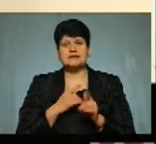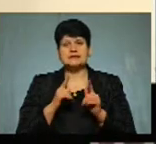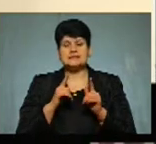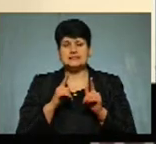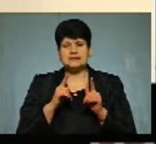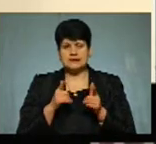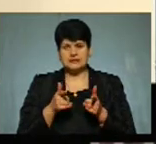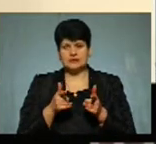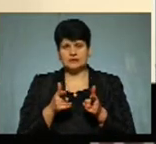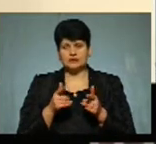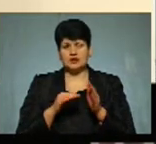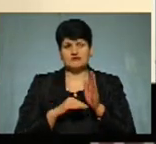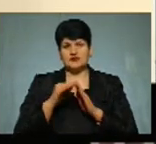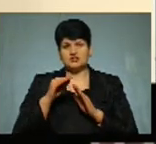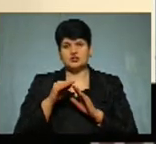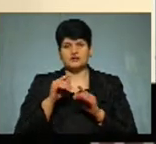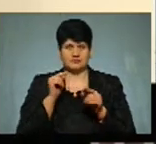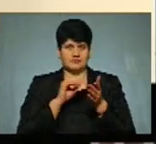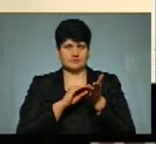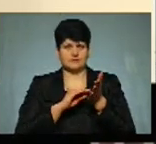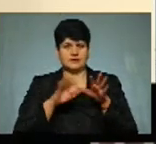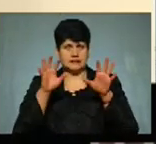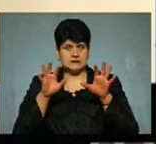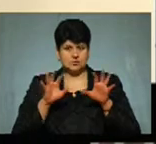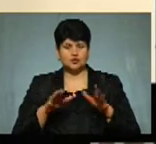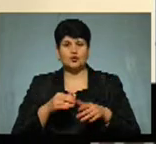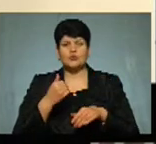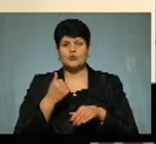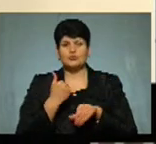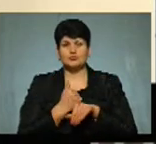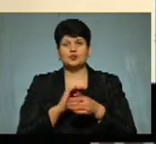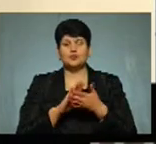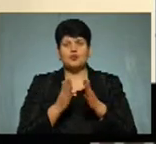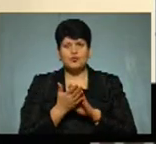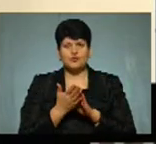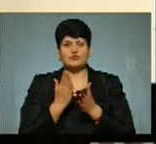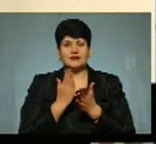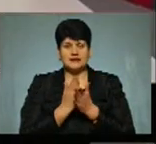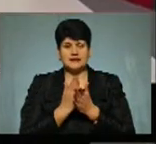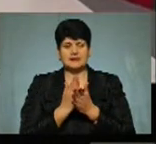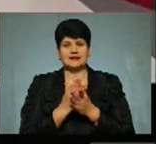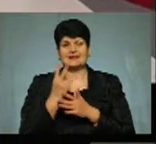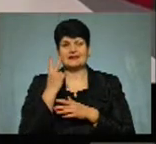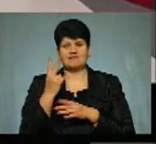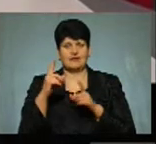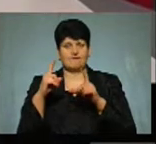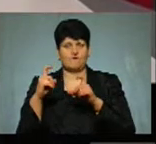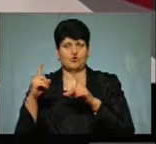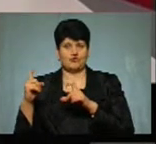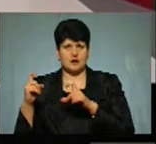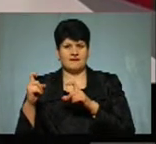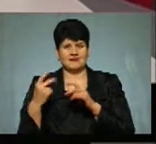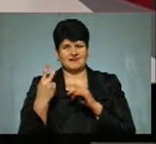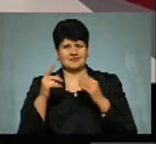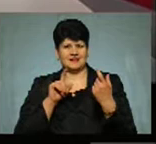відповідно до вищевказаного закону, необхідною умовою для фіксації порушень це є як мінімум дві фотографії, тобто з різних ракурсів